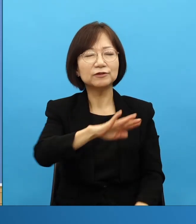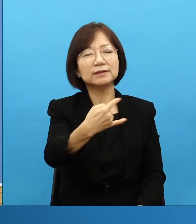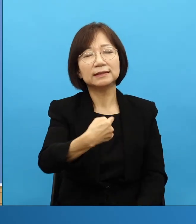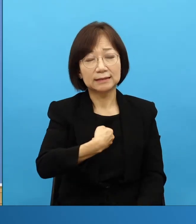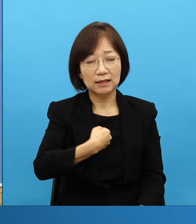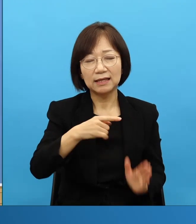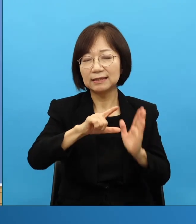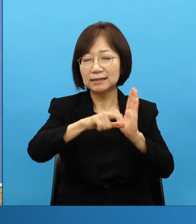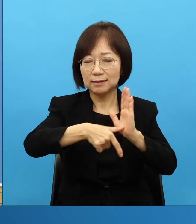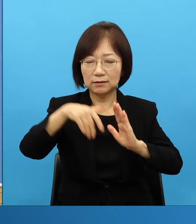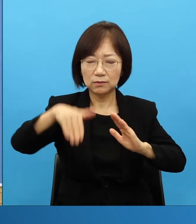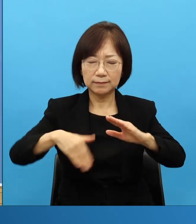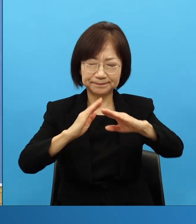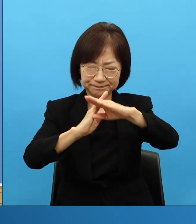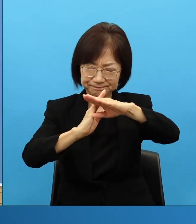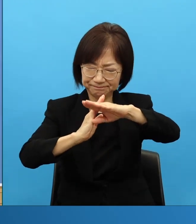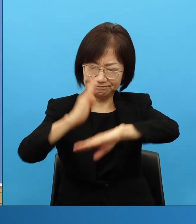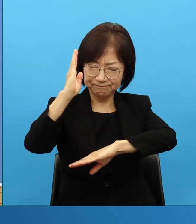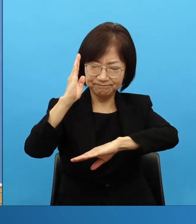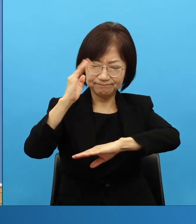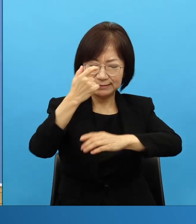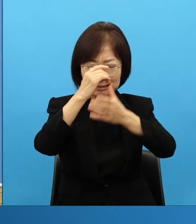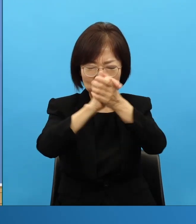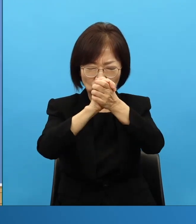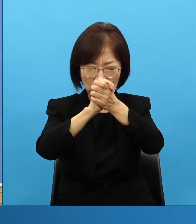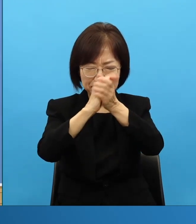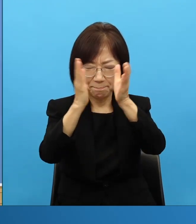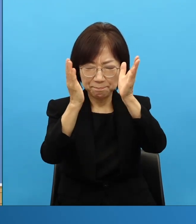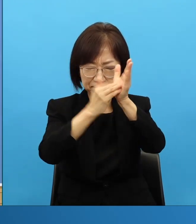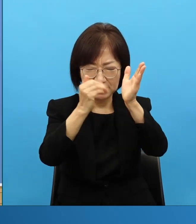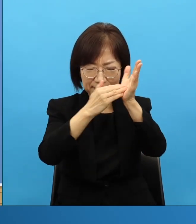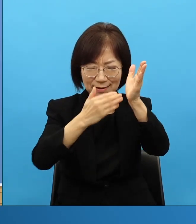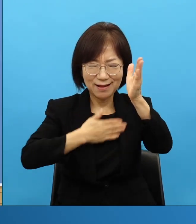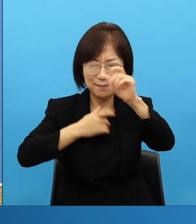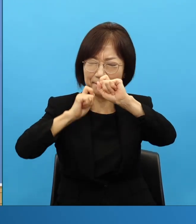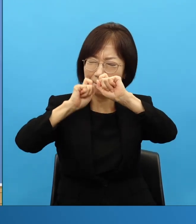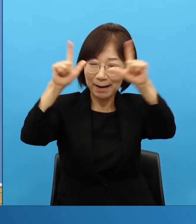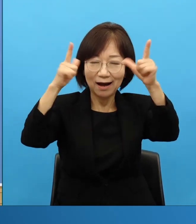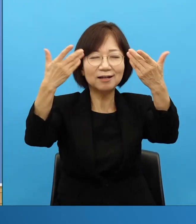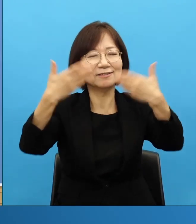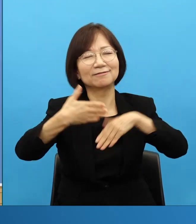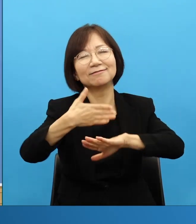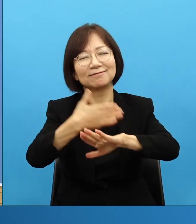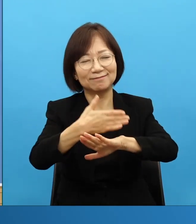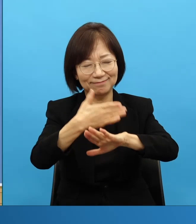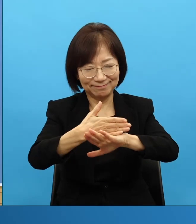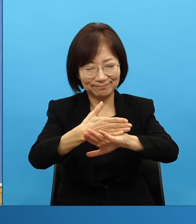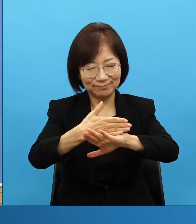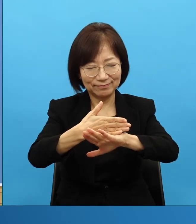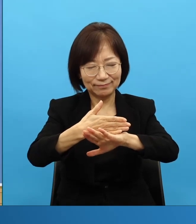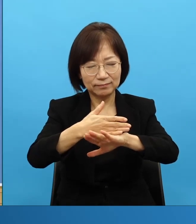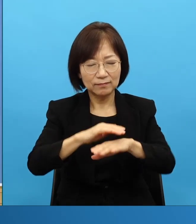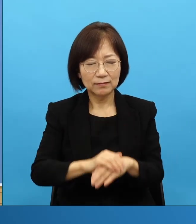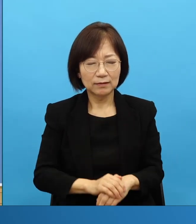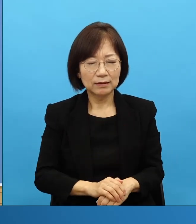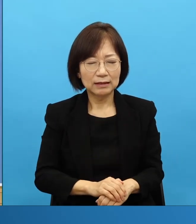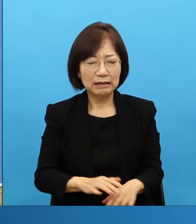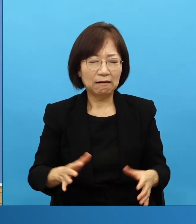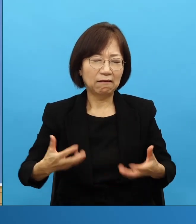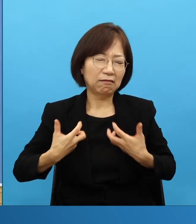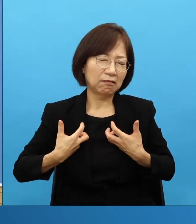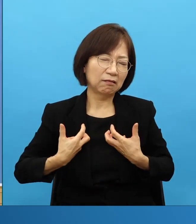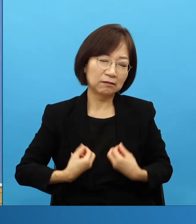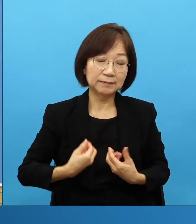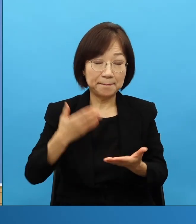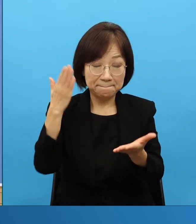초월하는 기도의 비밀을 주시니 감사드립니다. Thank you for allowing us this mystery of prayer that transcends time and space. 속지 않게